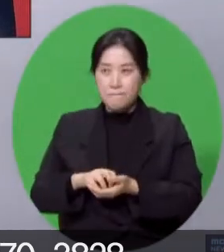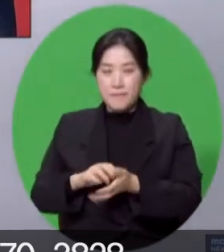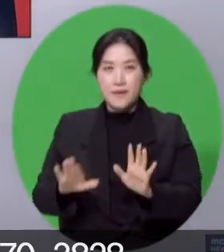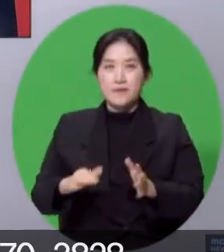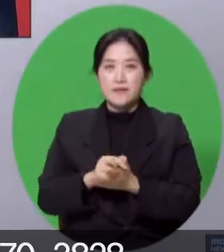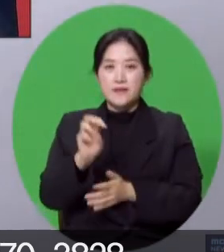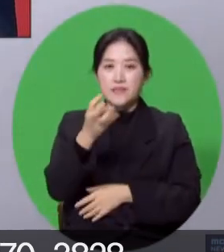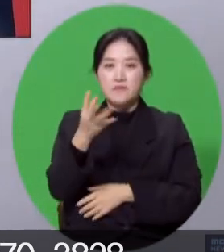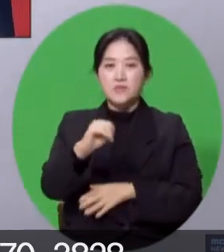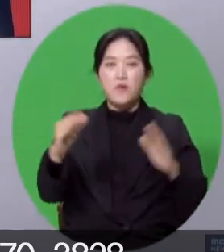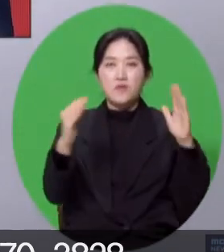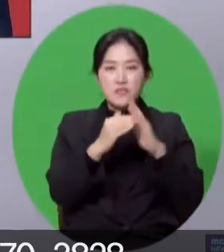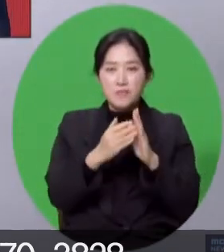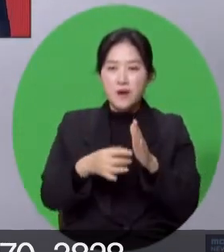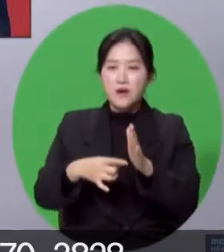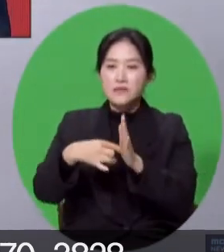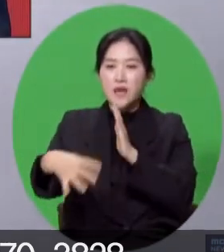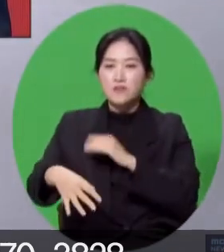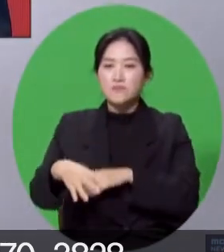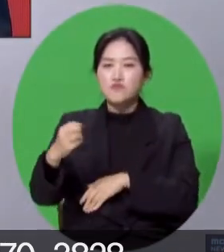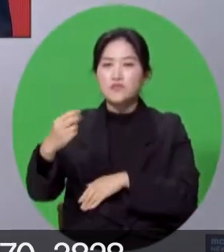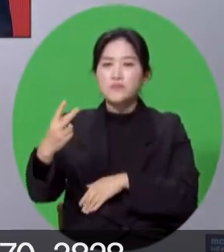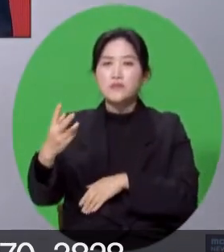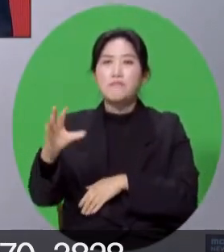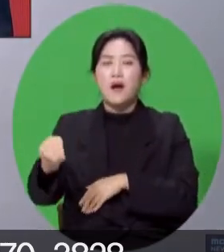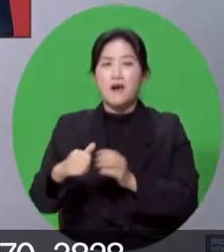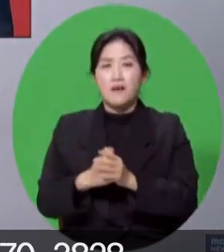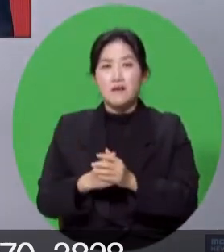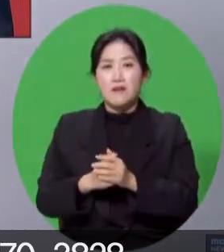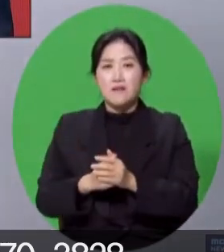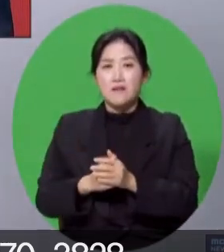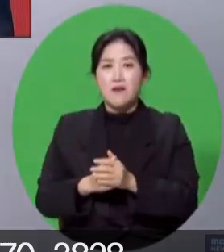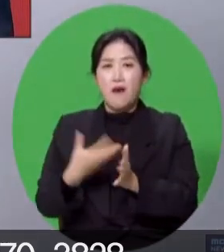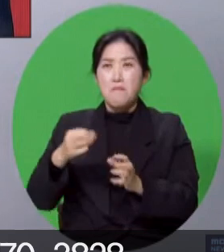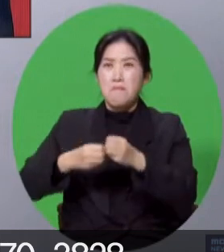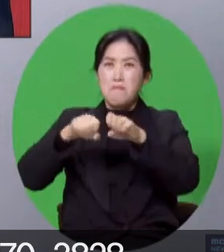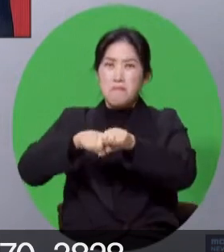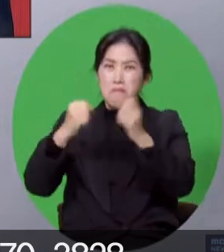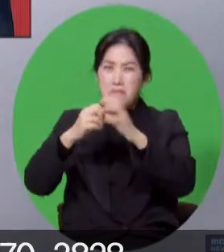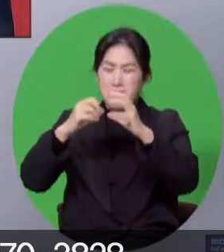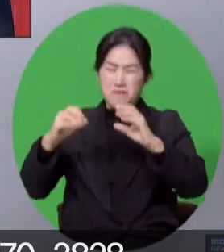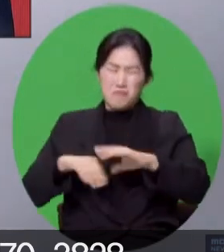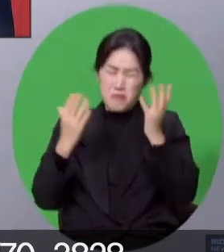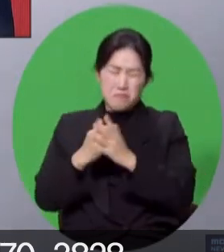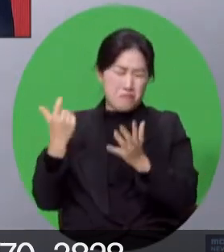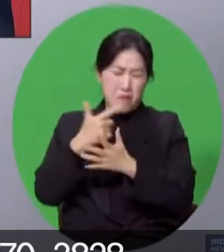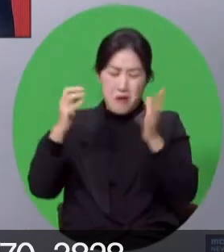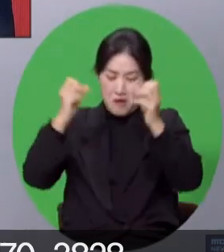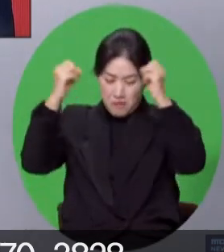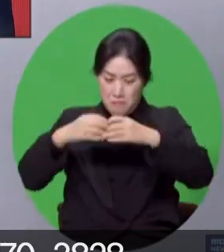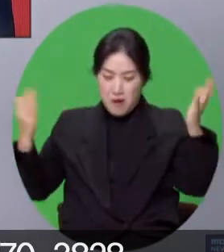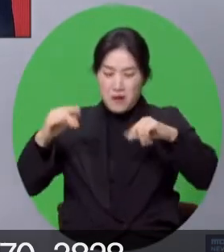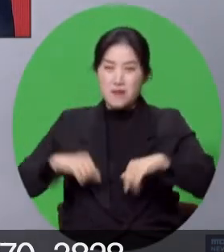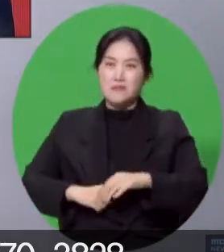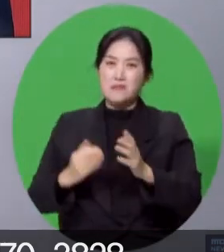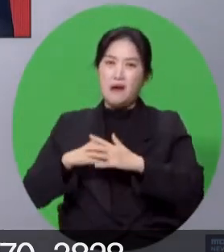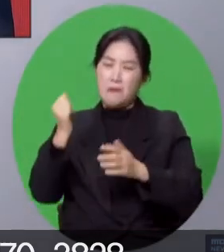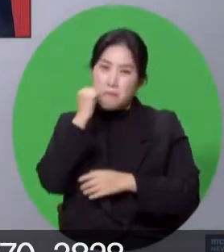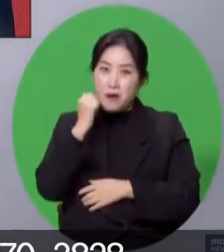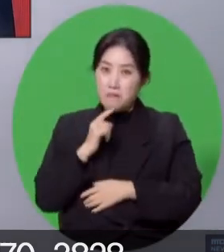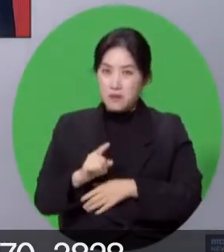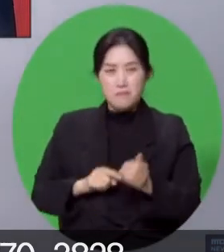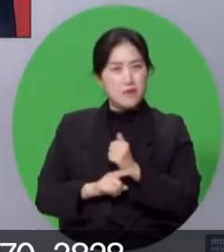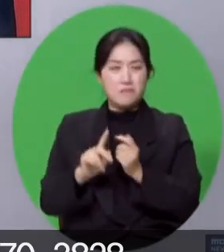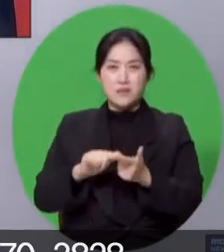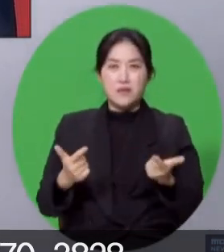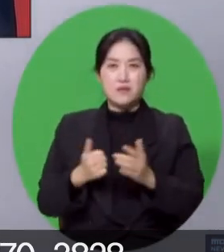집에 네. 종부세 92만 원이 폭탄입니까? 네. 92만 원 내시고 지금 집 무너졌어요? 폭탄 맞아서? 아니, 그거는 시가가 그렇고